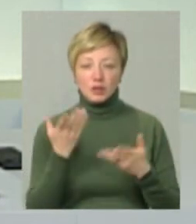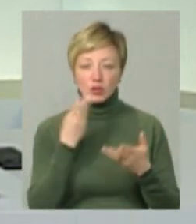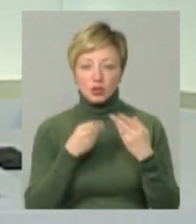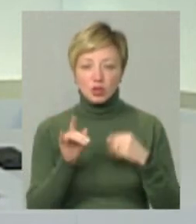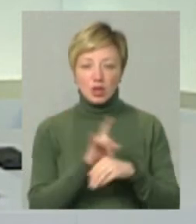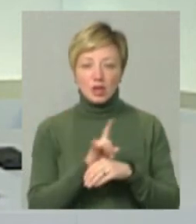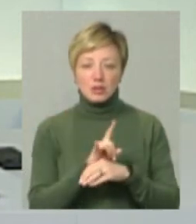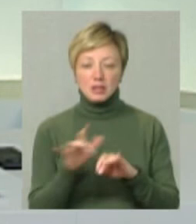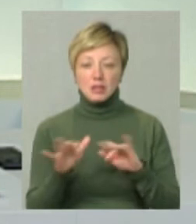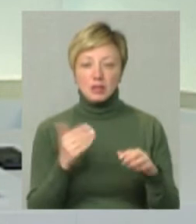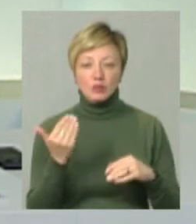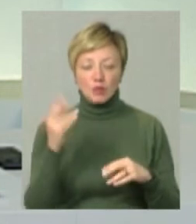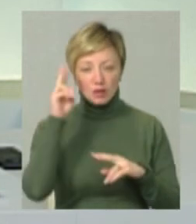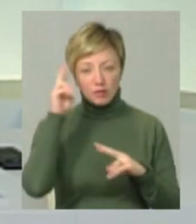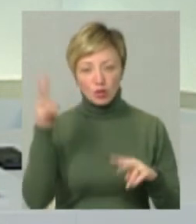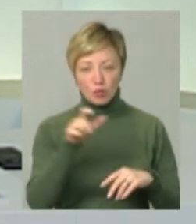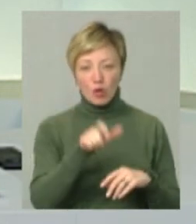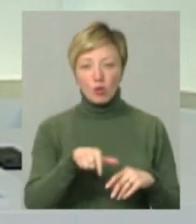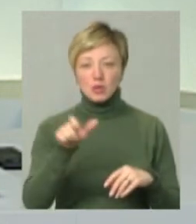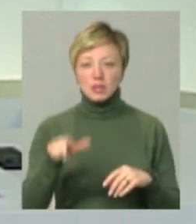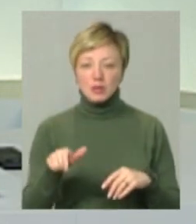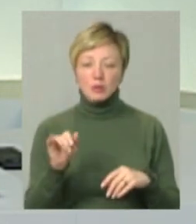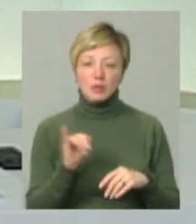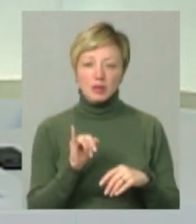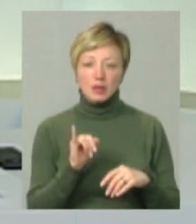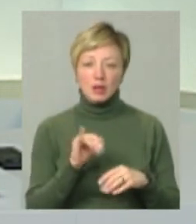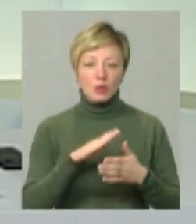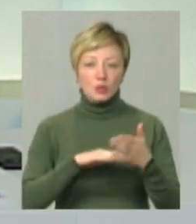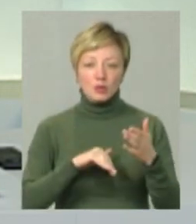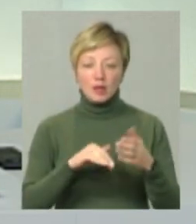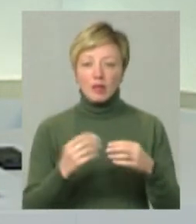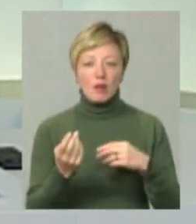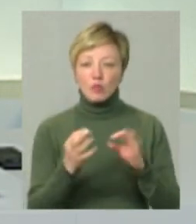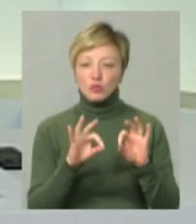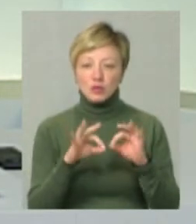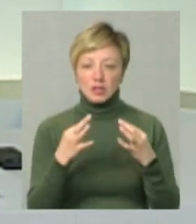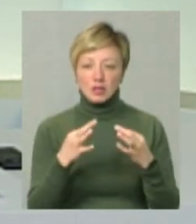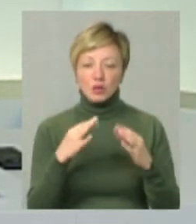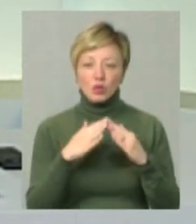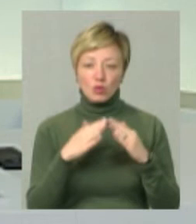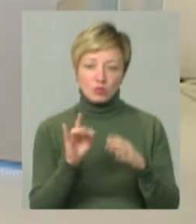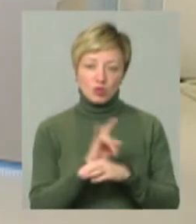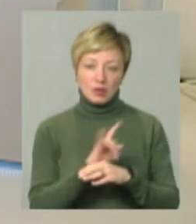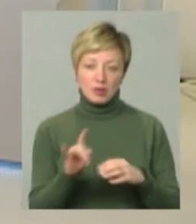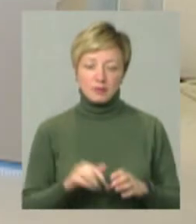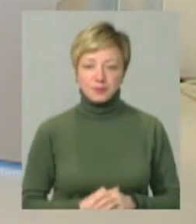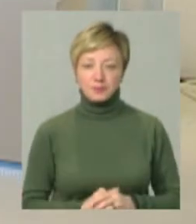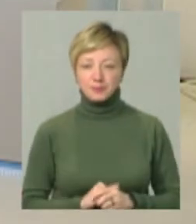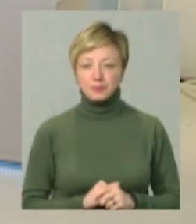якихось шахрайських дій з боку невідомих осіб і не впустити до себе в оселю якихось